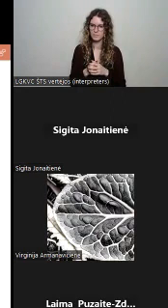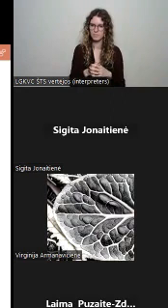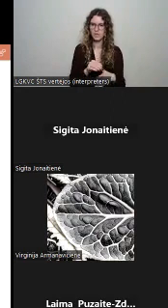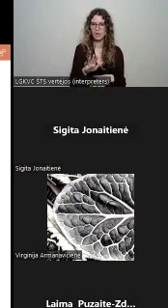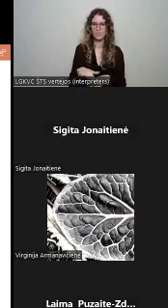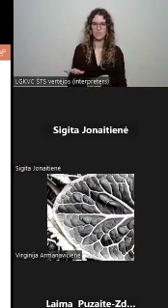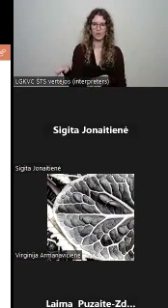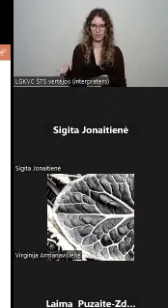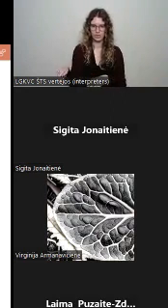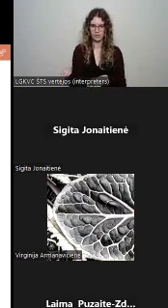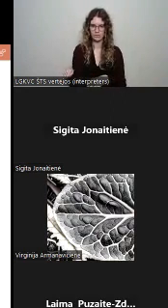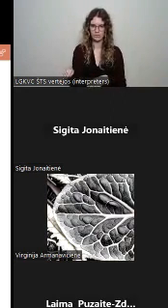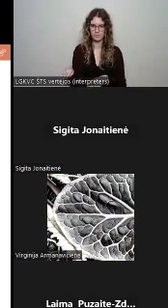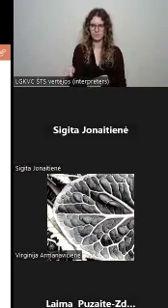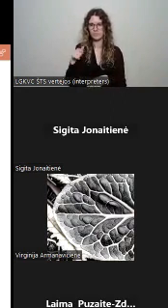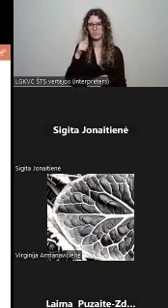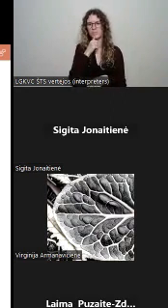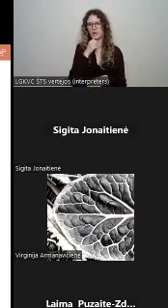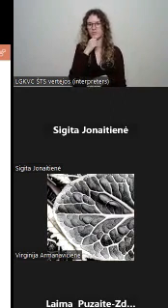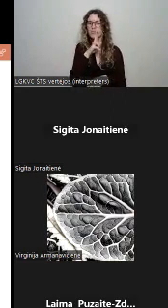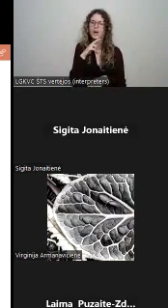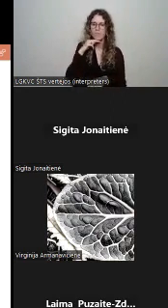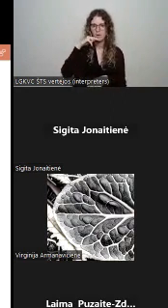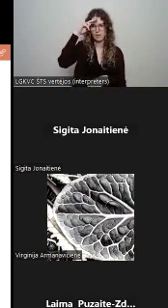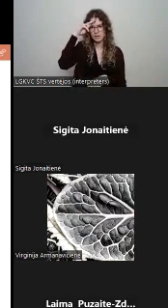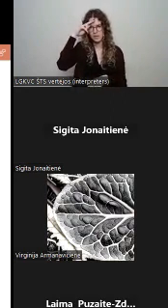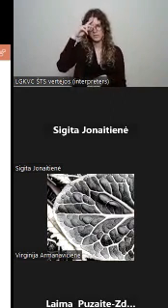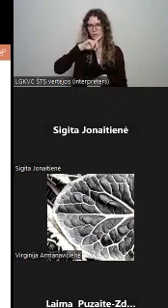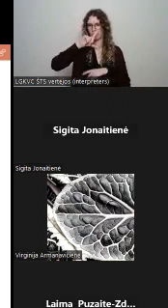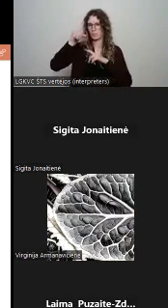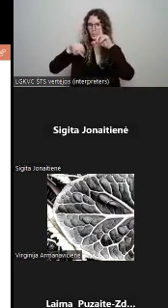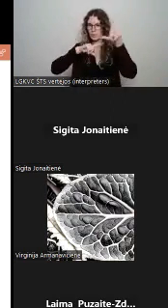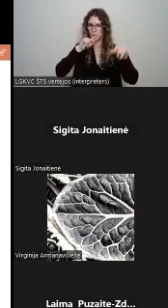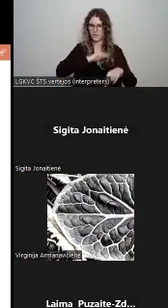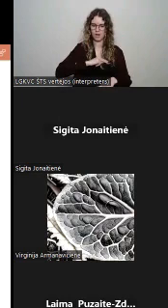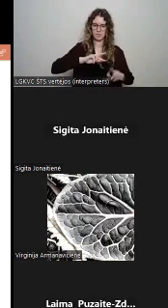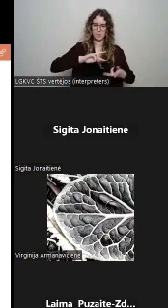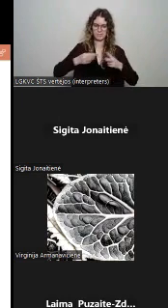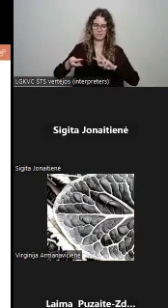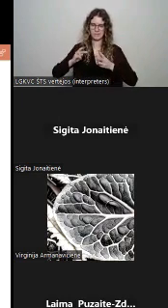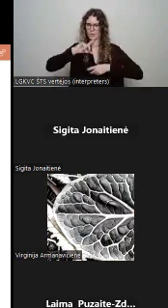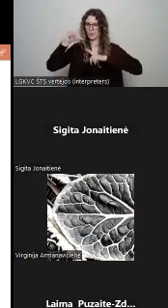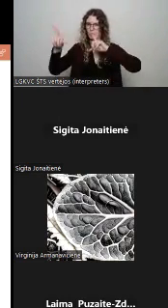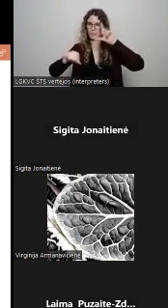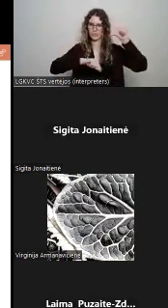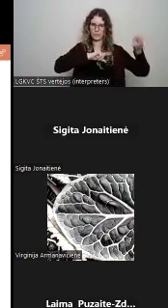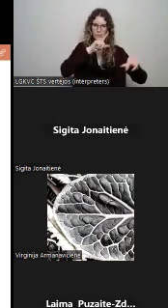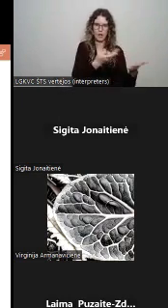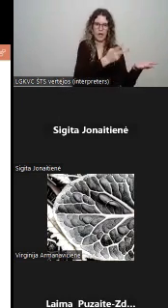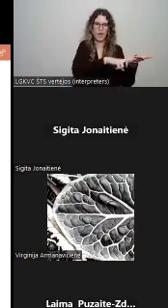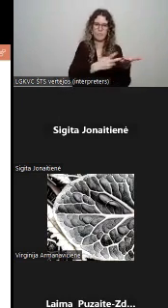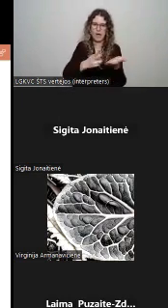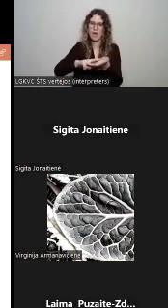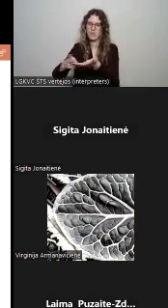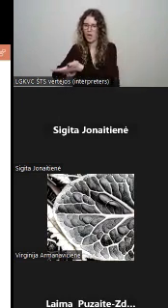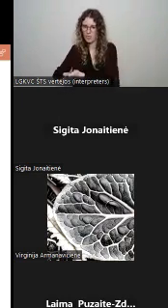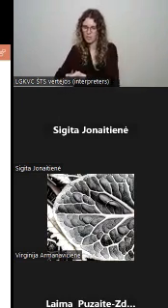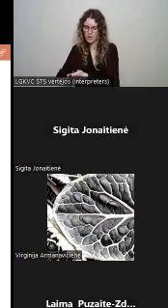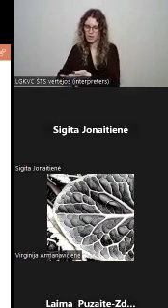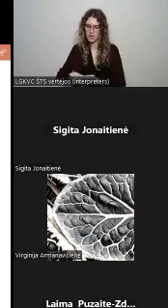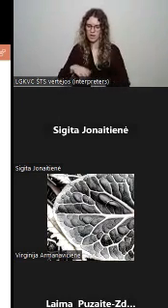keliauja, sakykime, dėl to, kad tėvai keičia darbus ir yra priversti mokytis kitoje šalies dalyje tampa